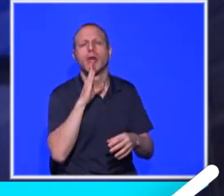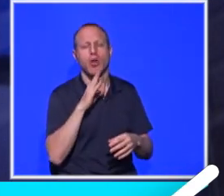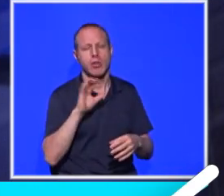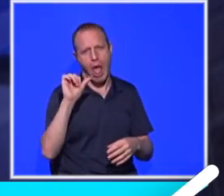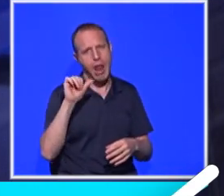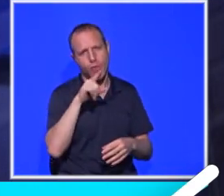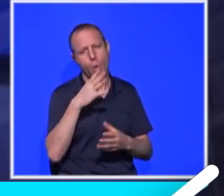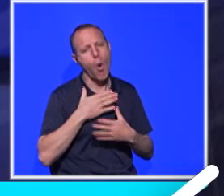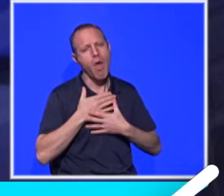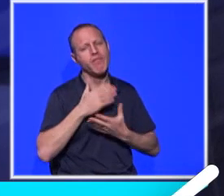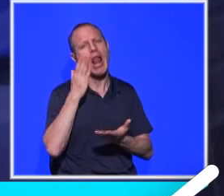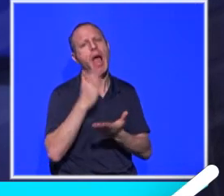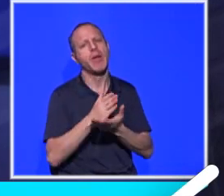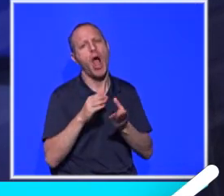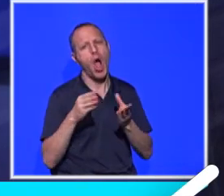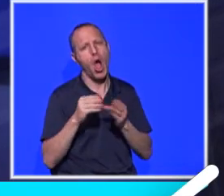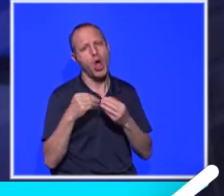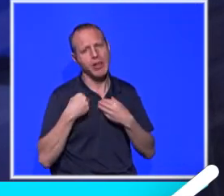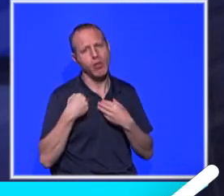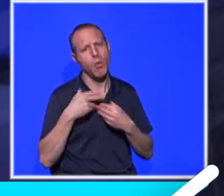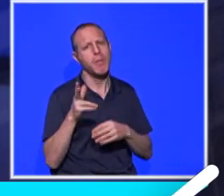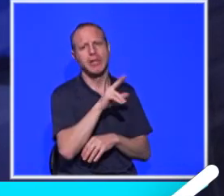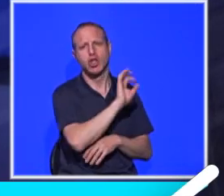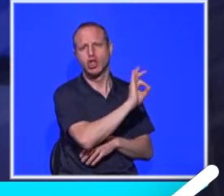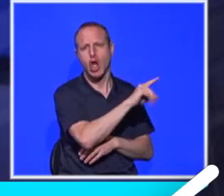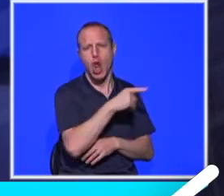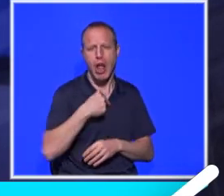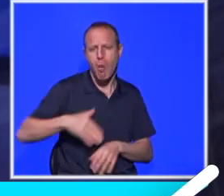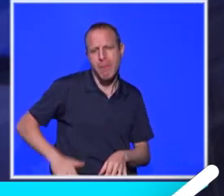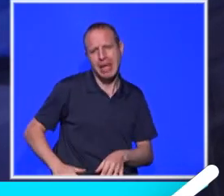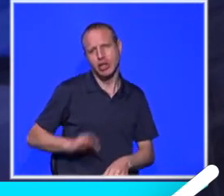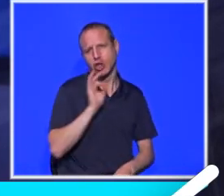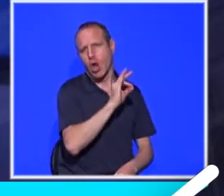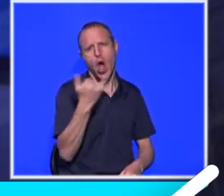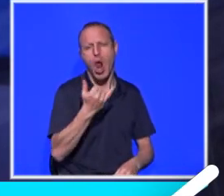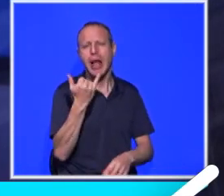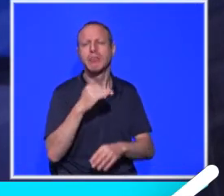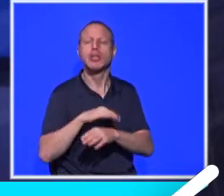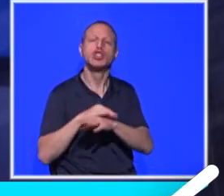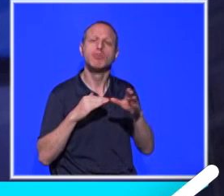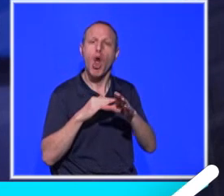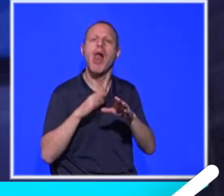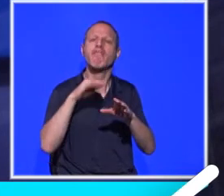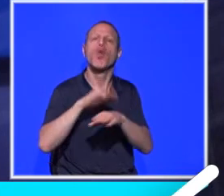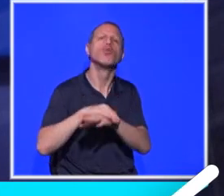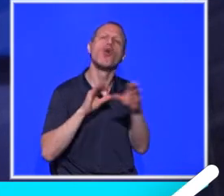אוהב לקבע אותנו בצד שלו. שאנחנו בכיס שלו, כל הזמן בשמאל ואפילו שמאלה של מרץ. כשאנחנו מנסים